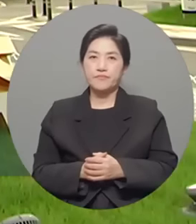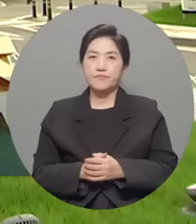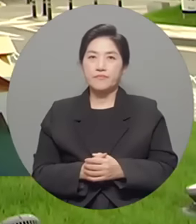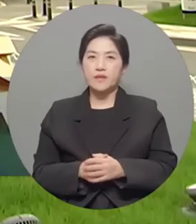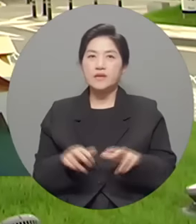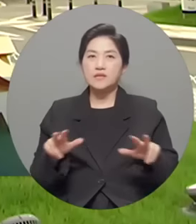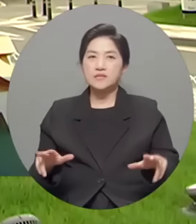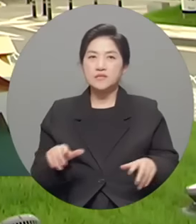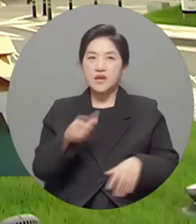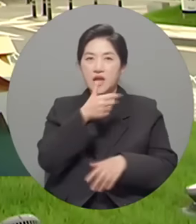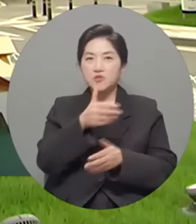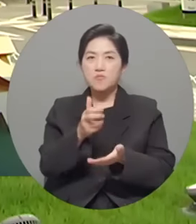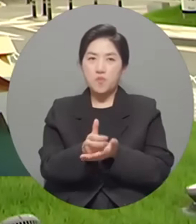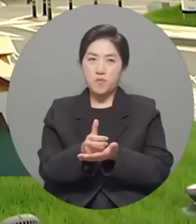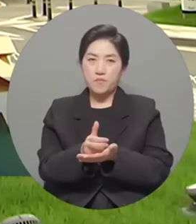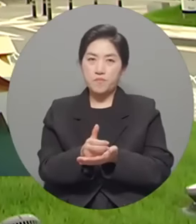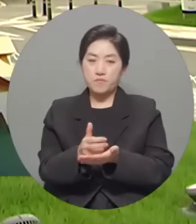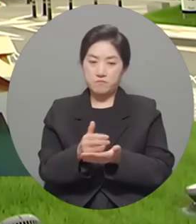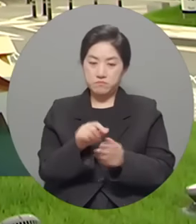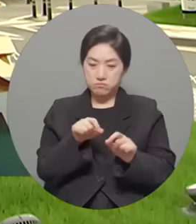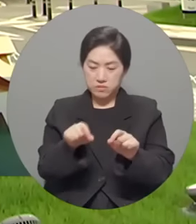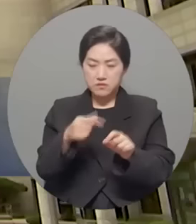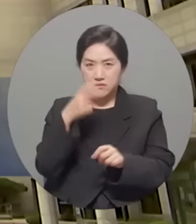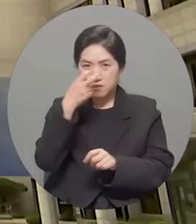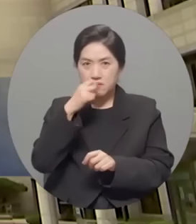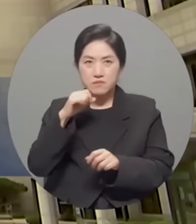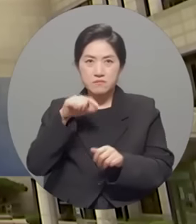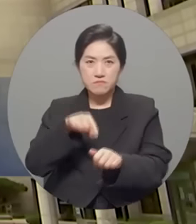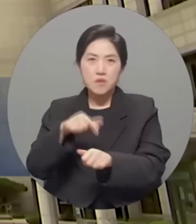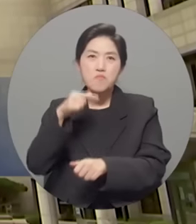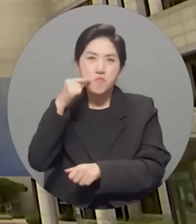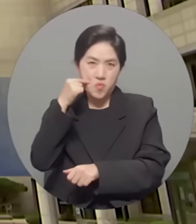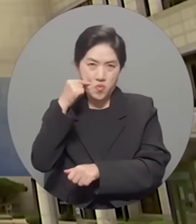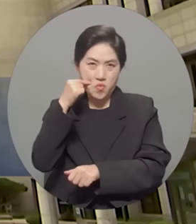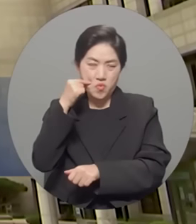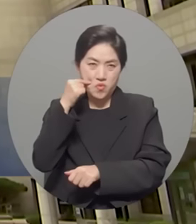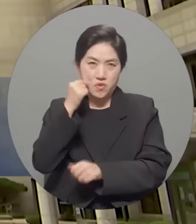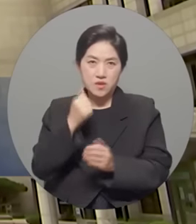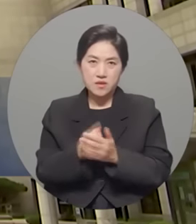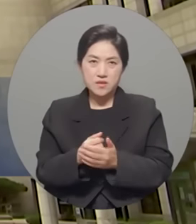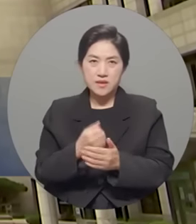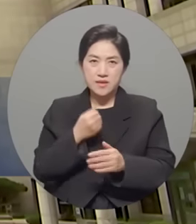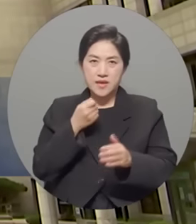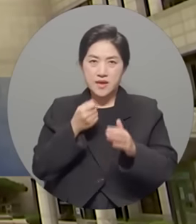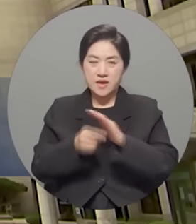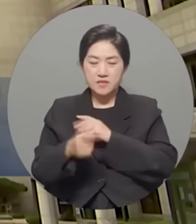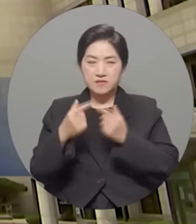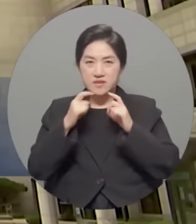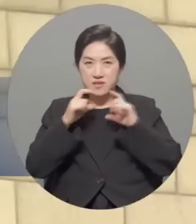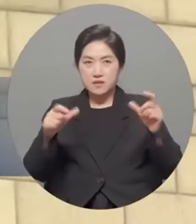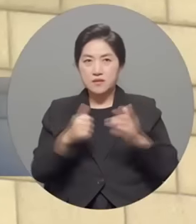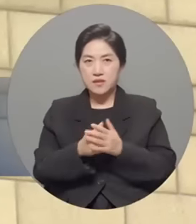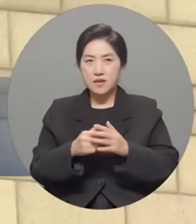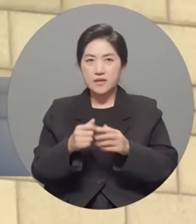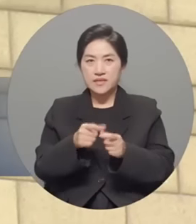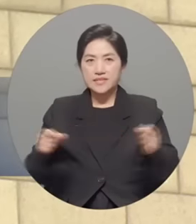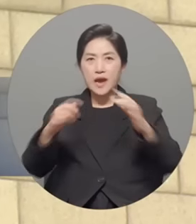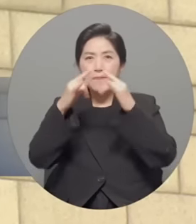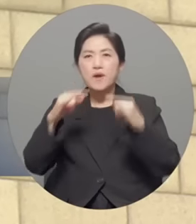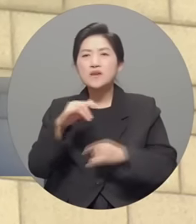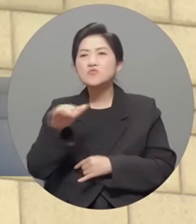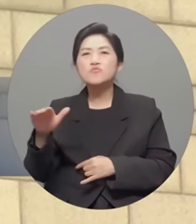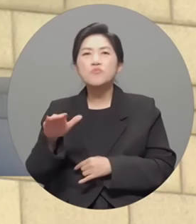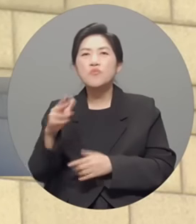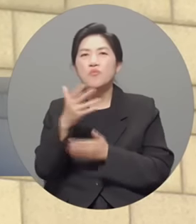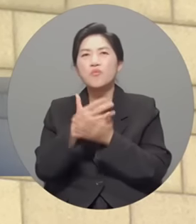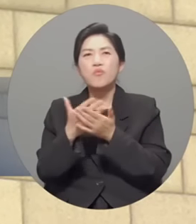지금 하천법상으로는 단속이 어렵고 저희가 행정대집행으로 단속을 하려면 장박이라는 기준도 모호하거든요.